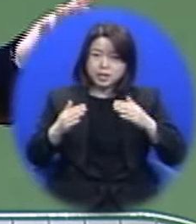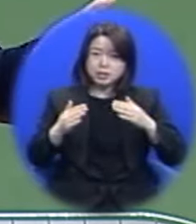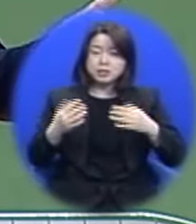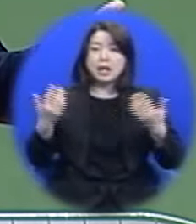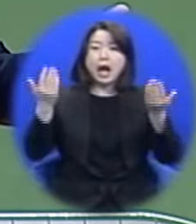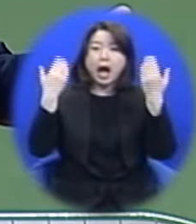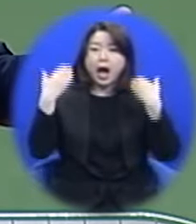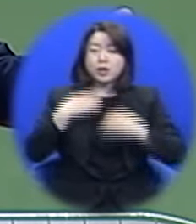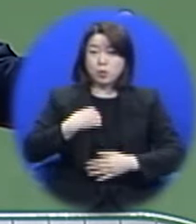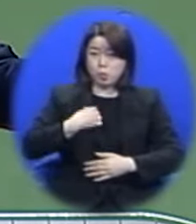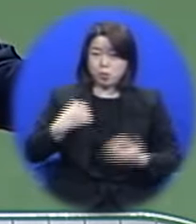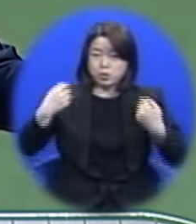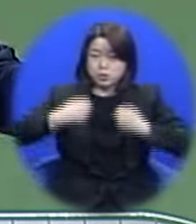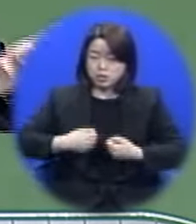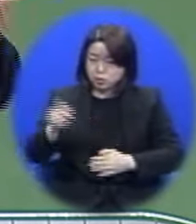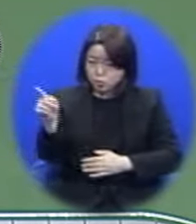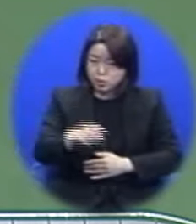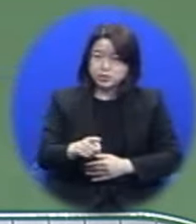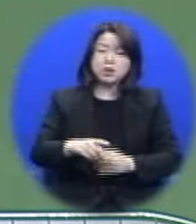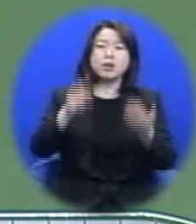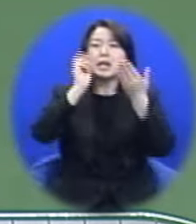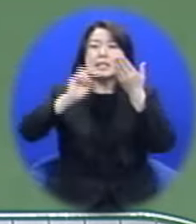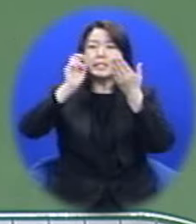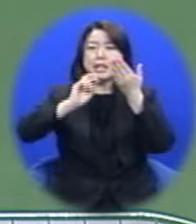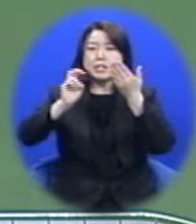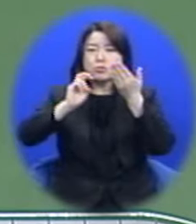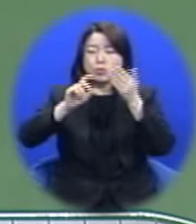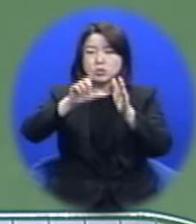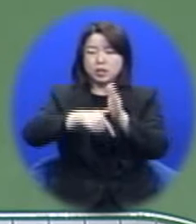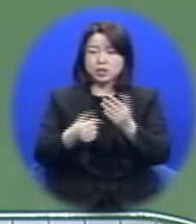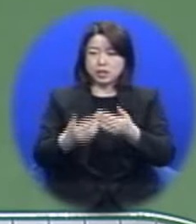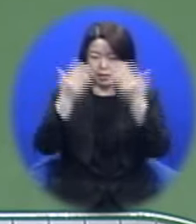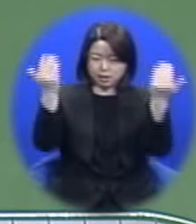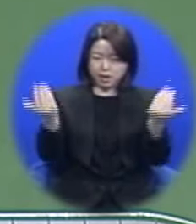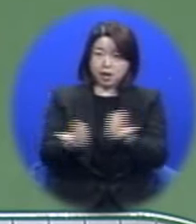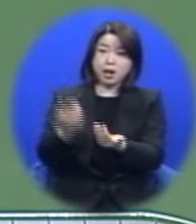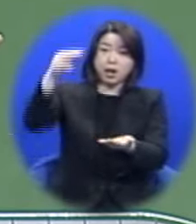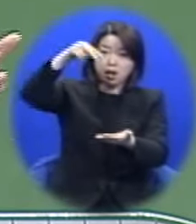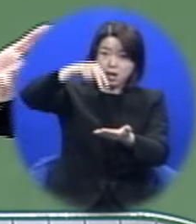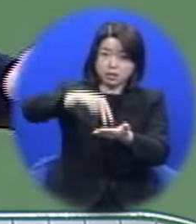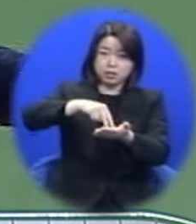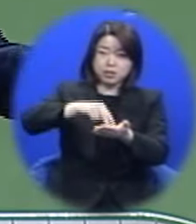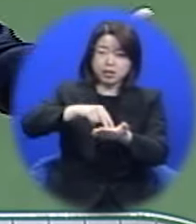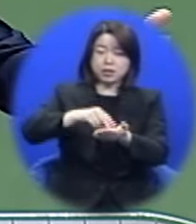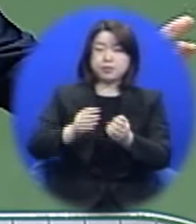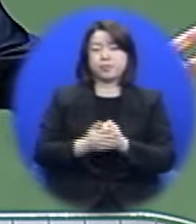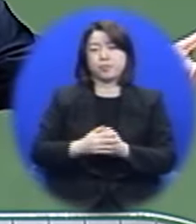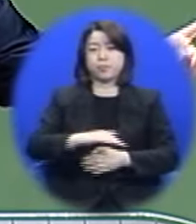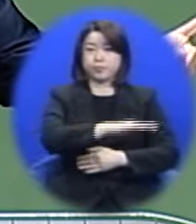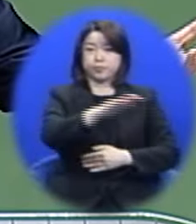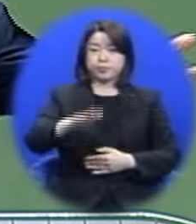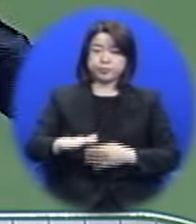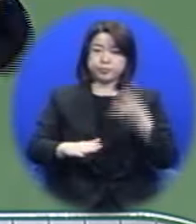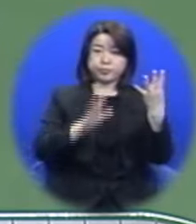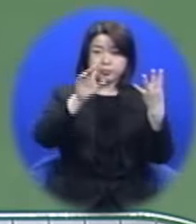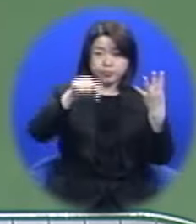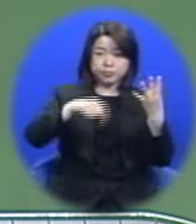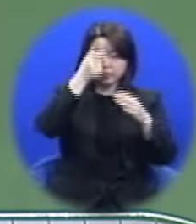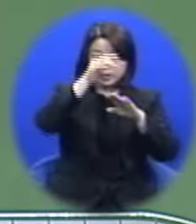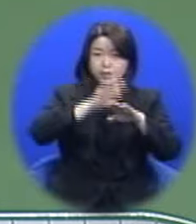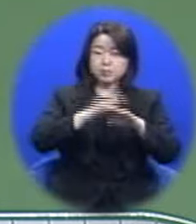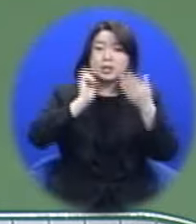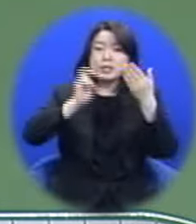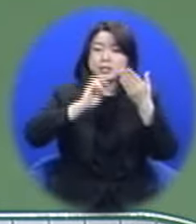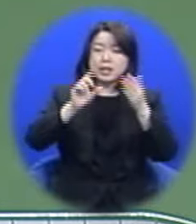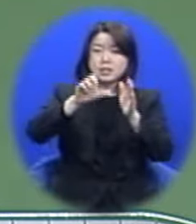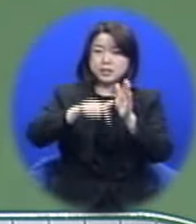찬송 시간인데 다 일어나요. 요즘도 우리 우리 4부 예배 때는 찬양 시간에 다